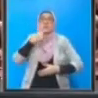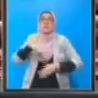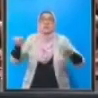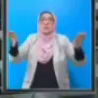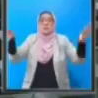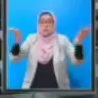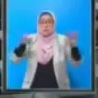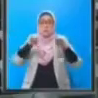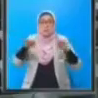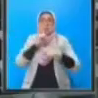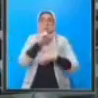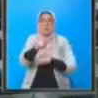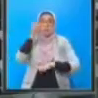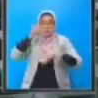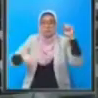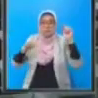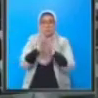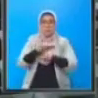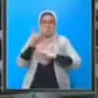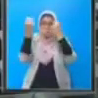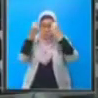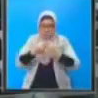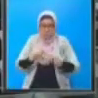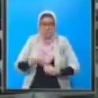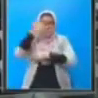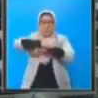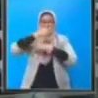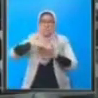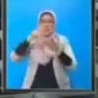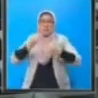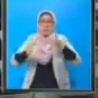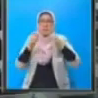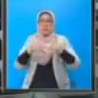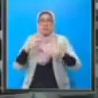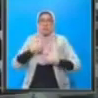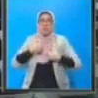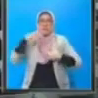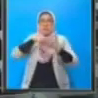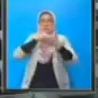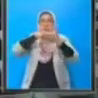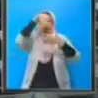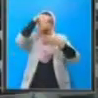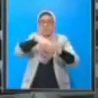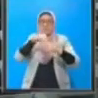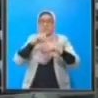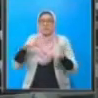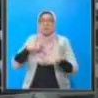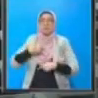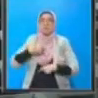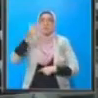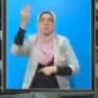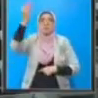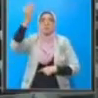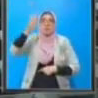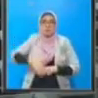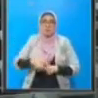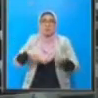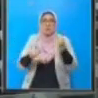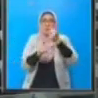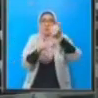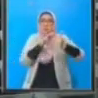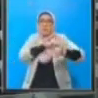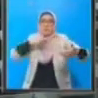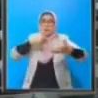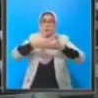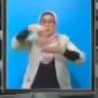menjadi penghitung pada hari ini istirnya ada fade mesti buat rooling sekarang tablet speaker gimana menteri hampir berdiri untuk